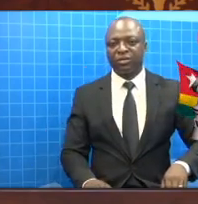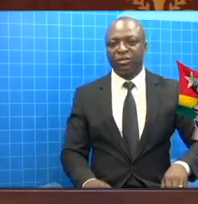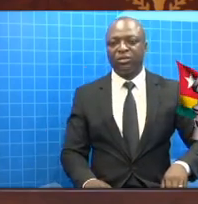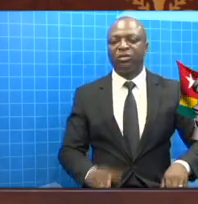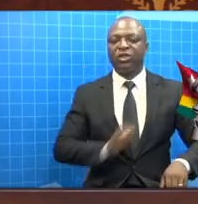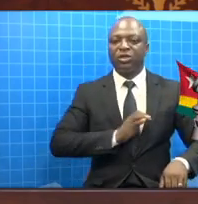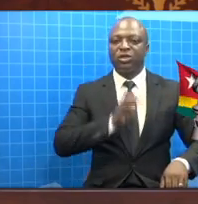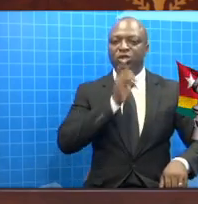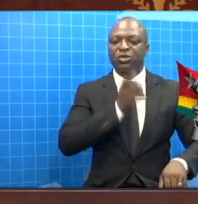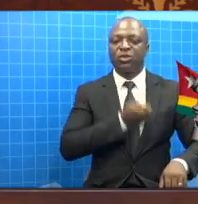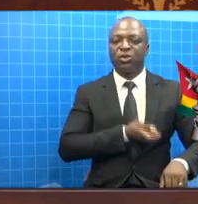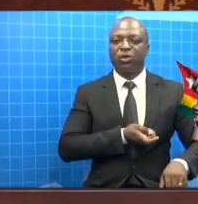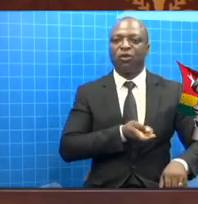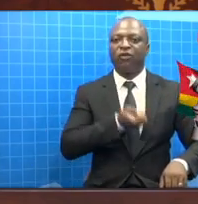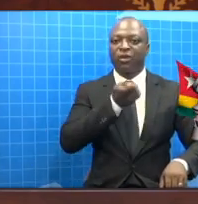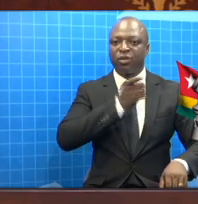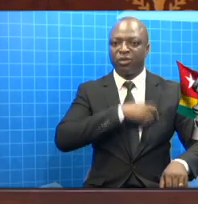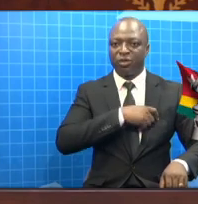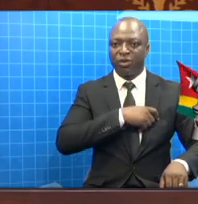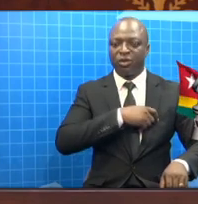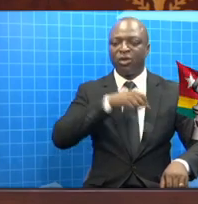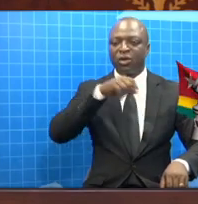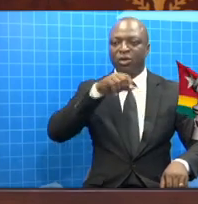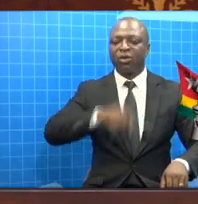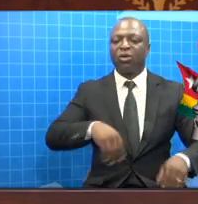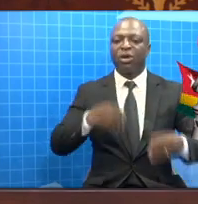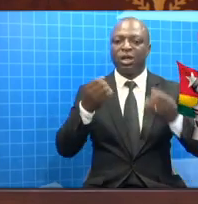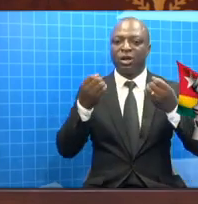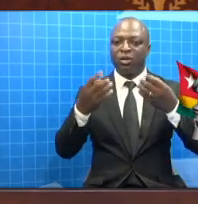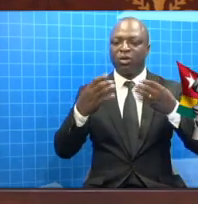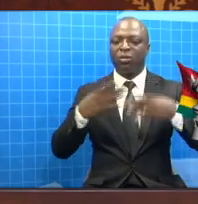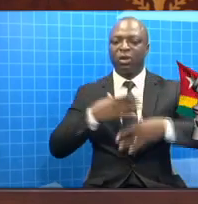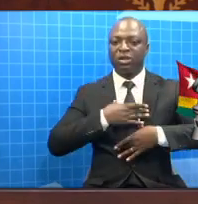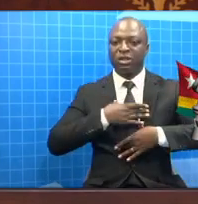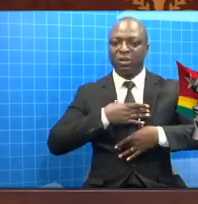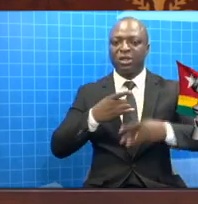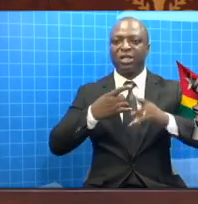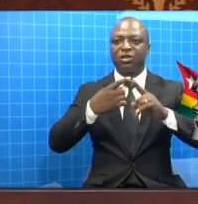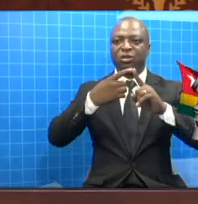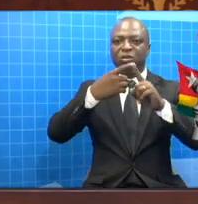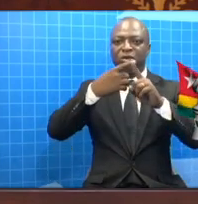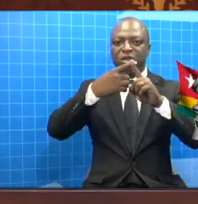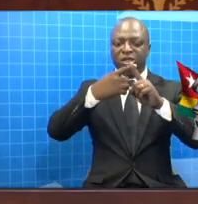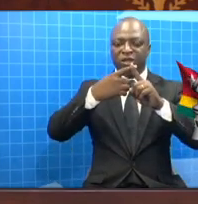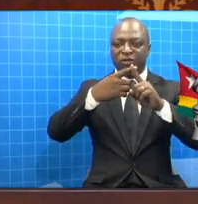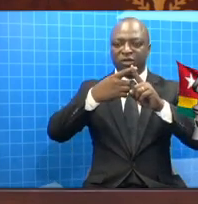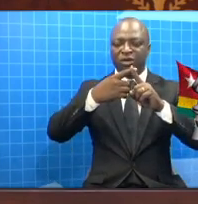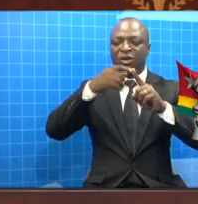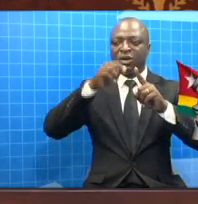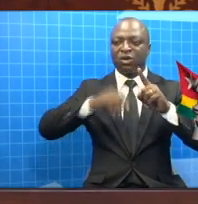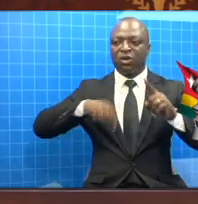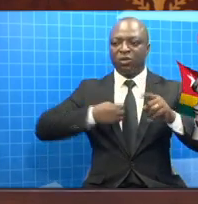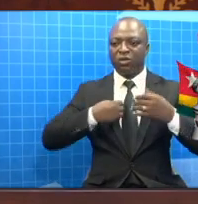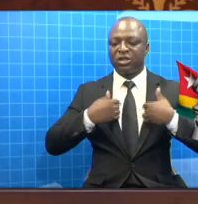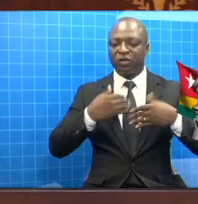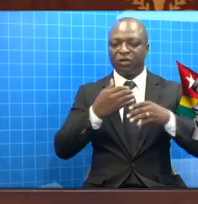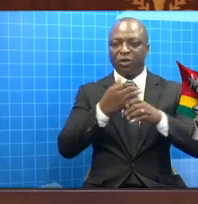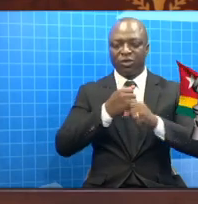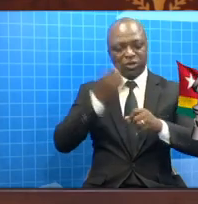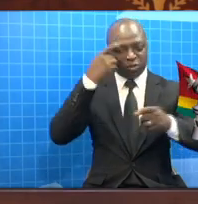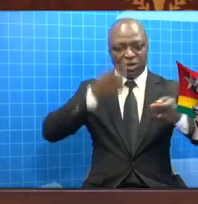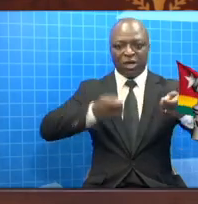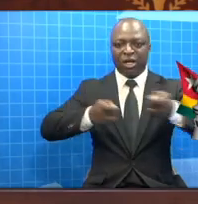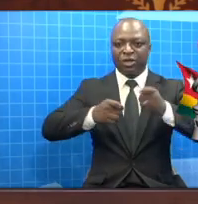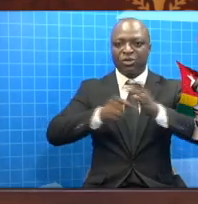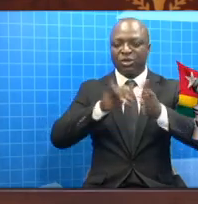Je suis convaincu que les nombreuses appréciations positives que nous avons reçus pour la gestion